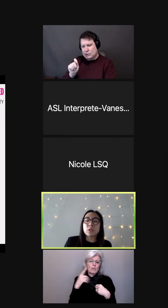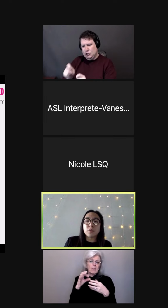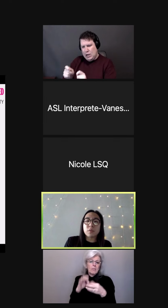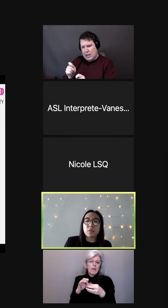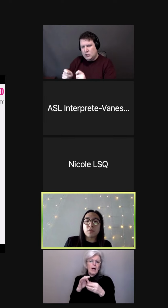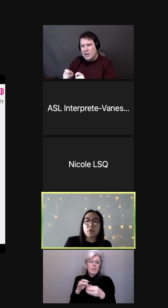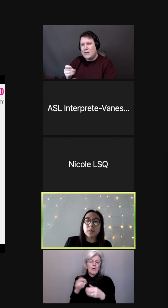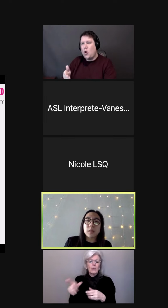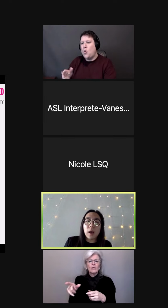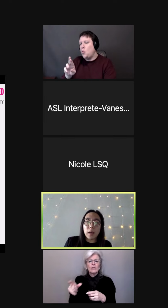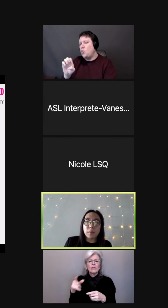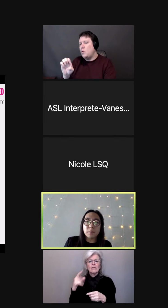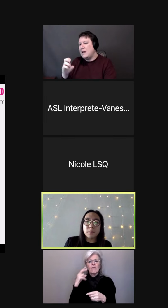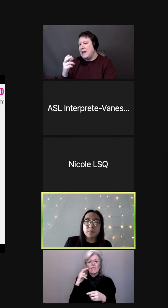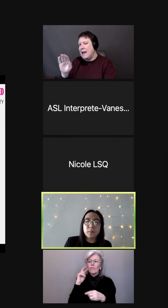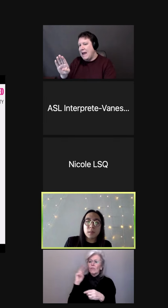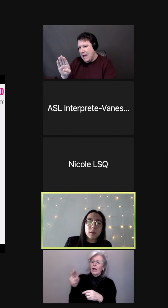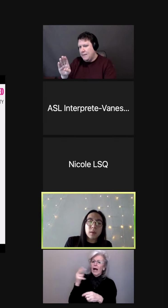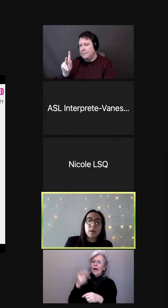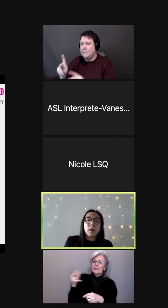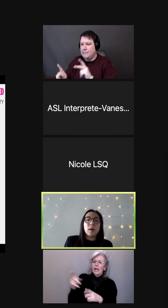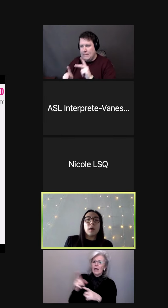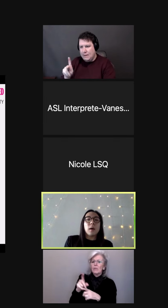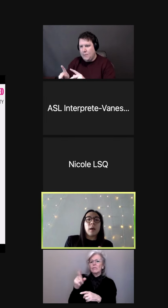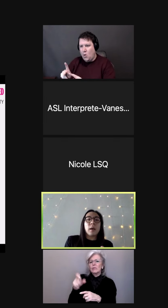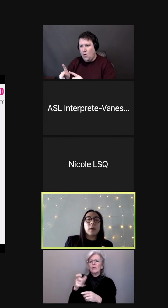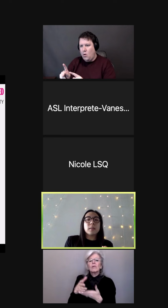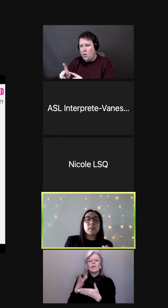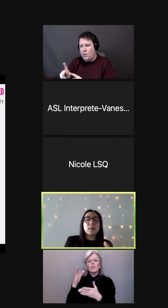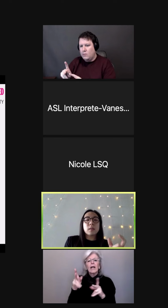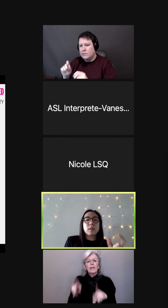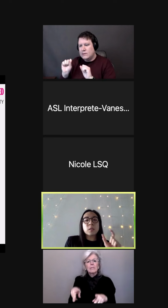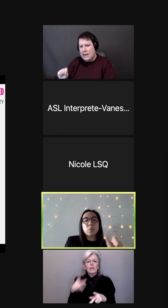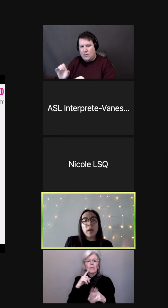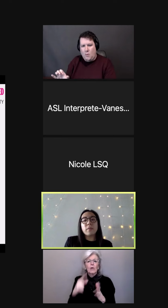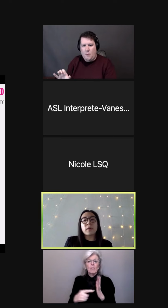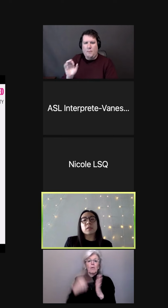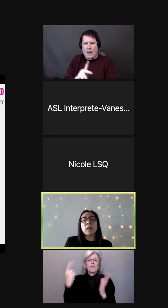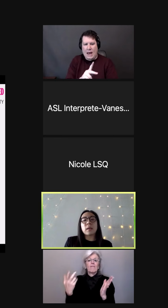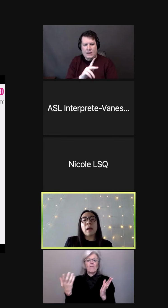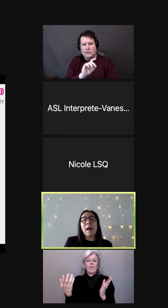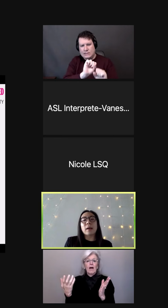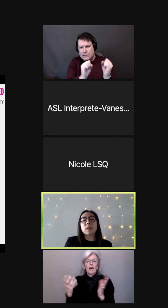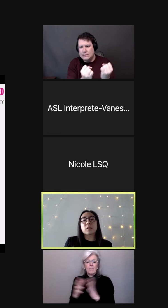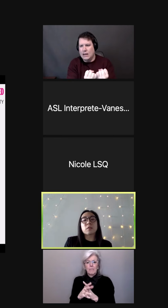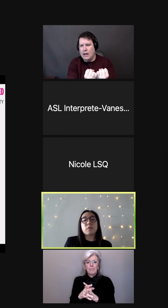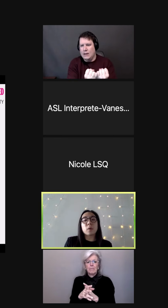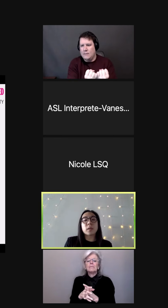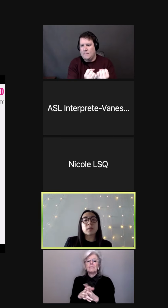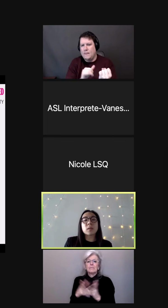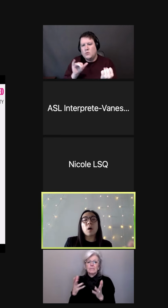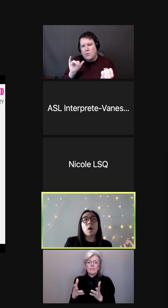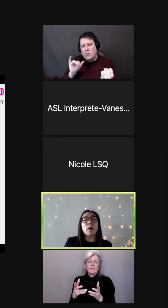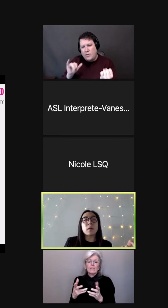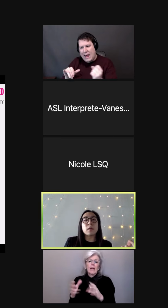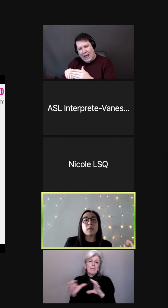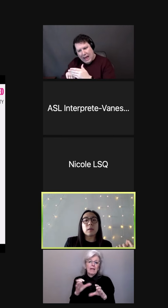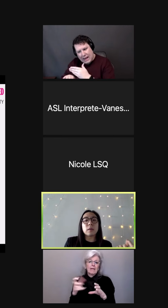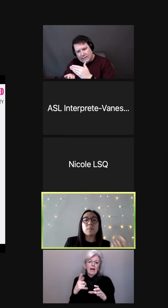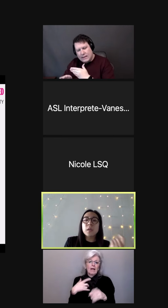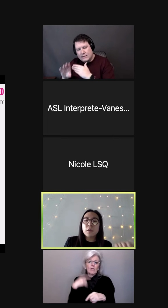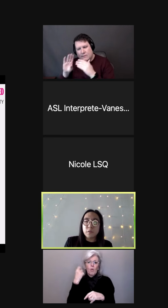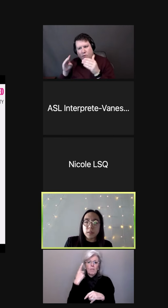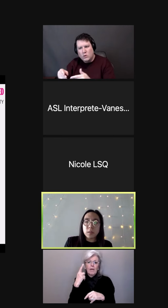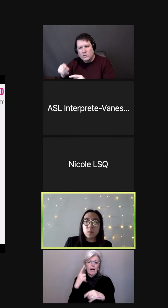percevait le handicap comme une question des droits de la personne pour la première fois. Donc, cette façon de comprendre l